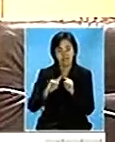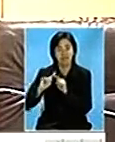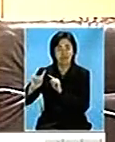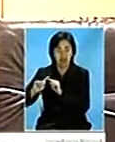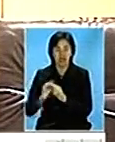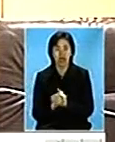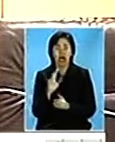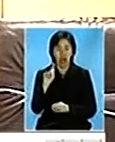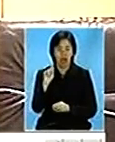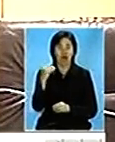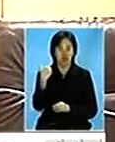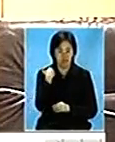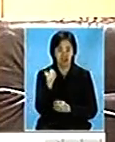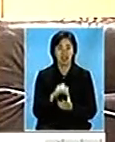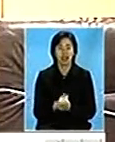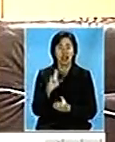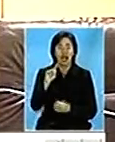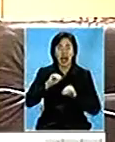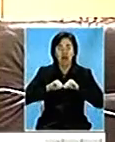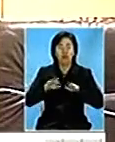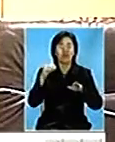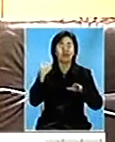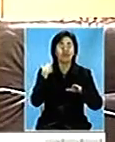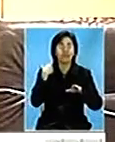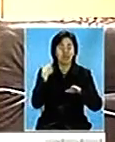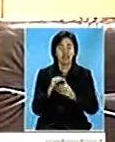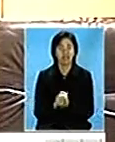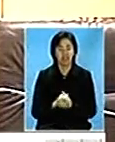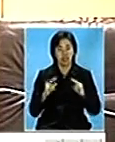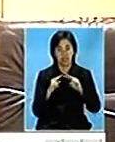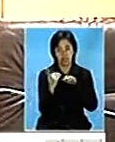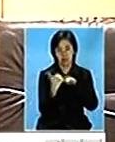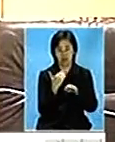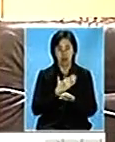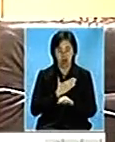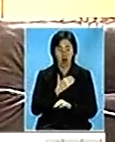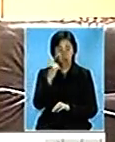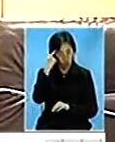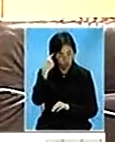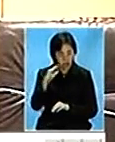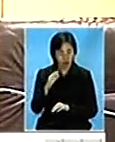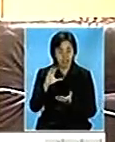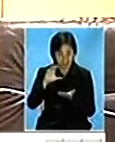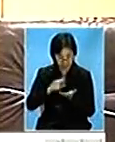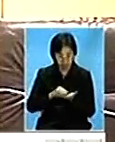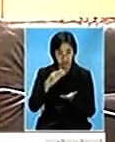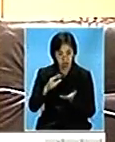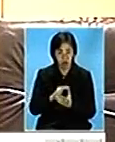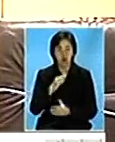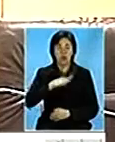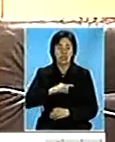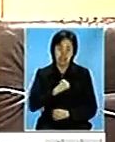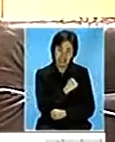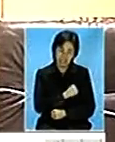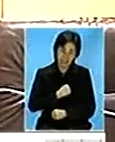ากฏเป็นข่าวกระจายทั่วไปนะครับกระทรวงคมนาคมเนี่ยได้รับทราบแล้วแล้วก็รู้สึกเสียใ